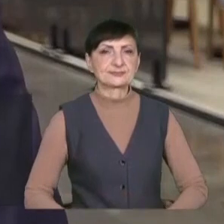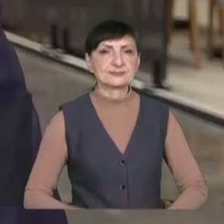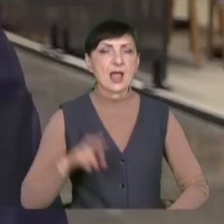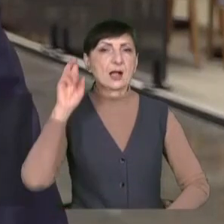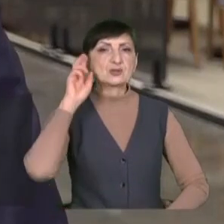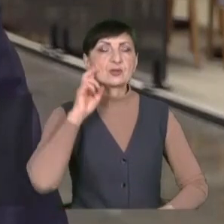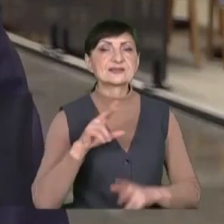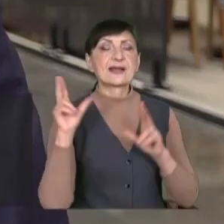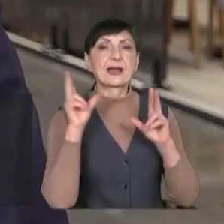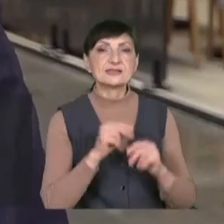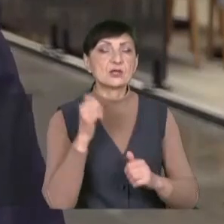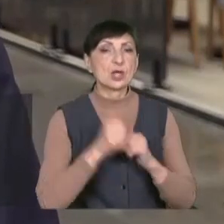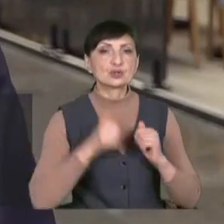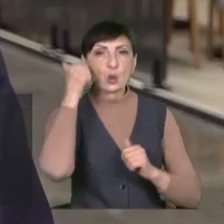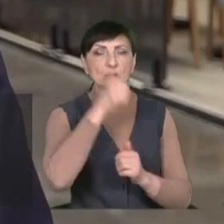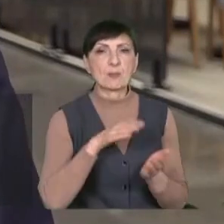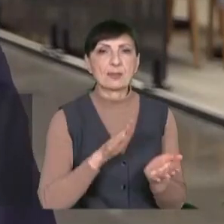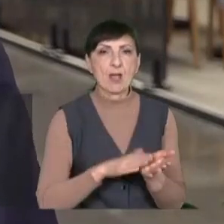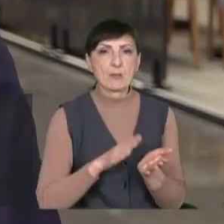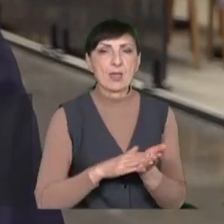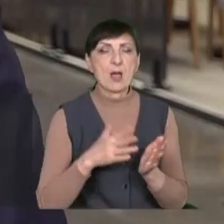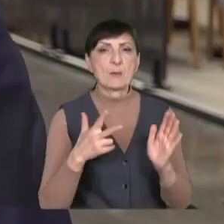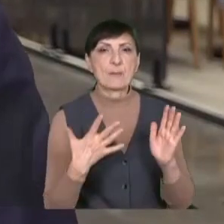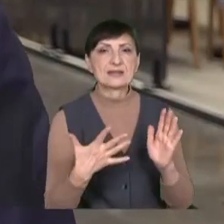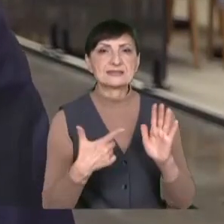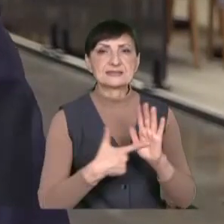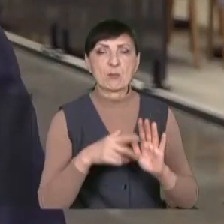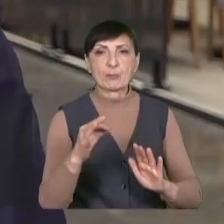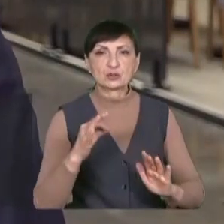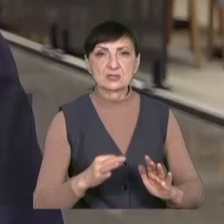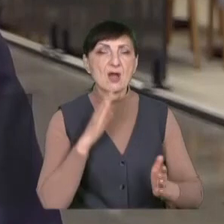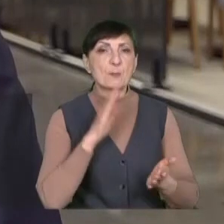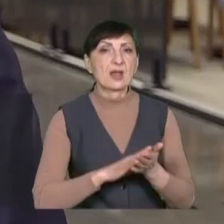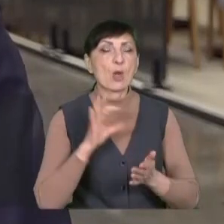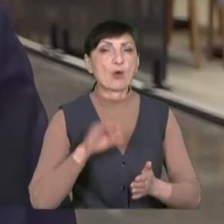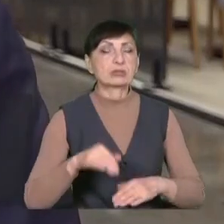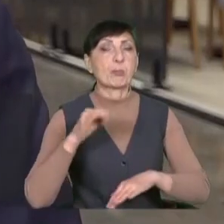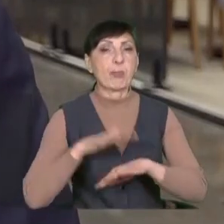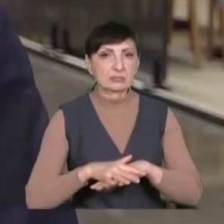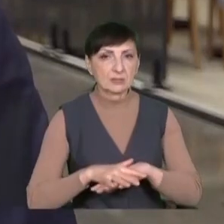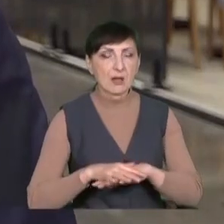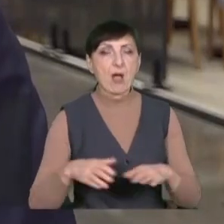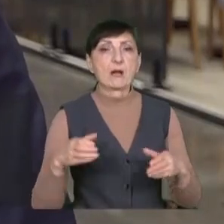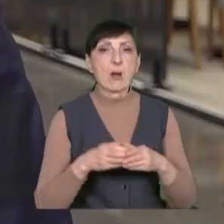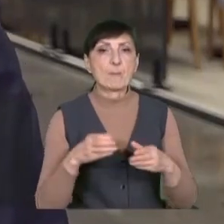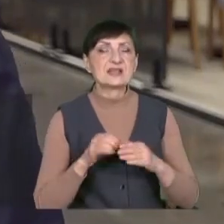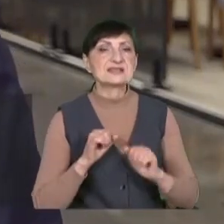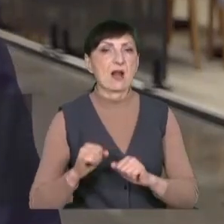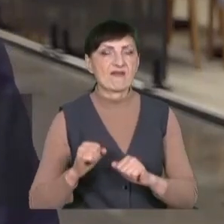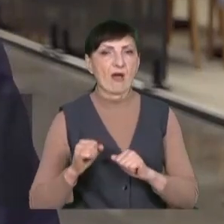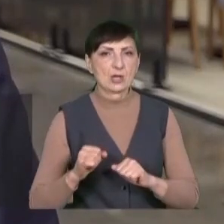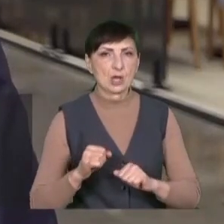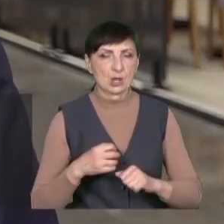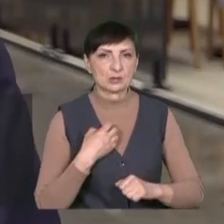Государственная гарантированная ежегодная премия в размере 5-7%, премии от банка второго уровня, компании по страхованию жизни. Поэтому